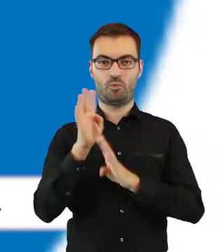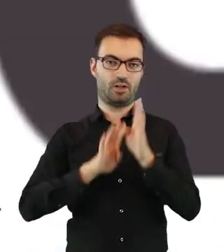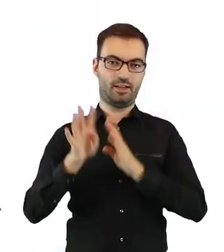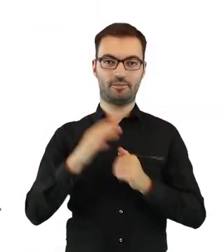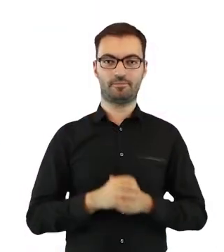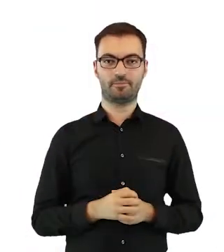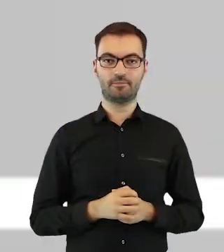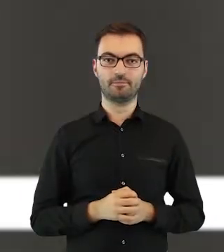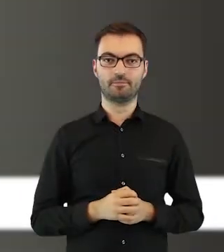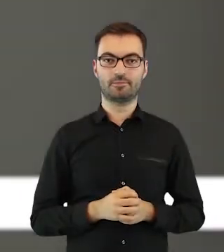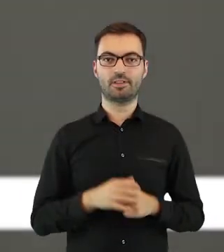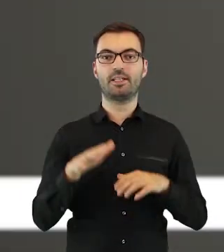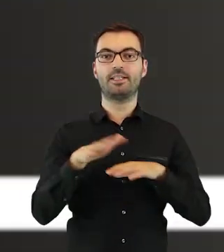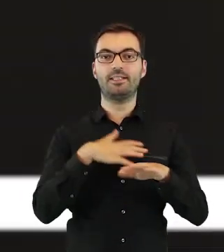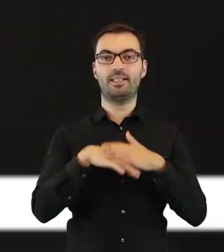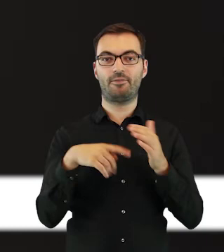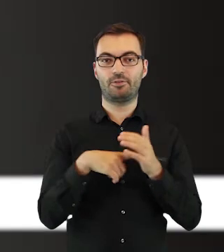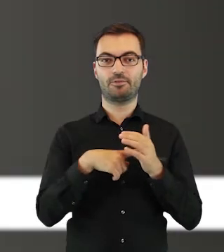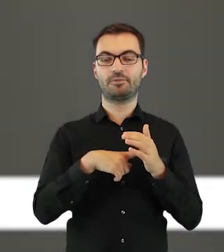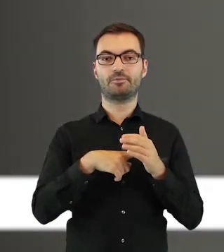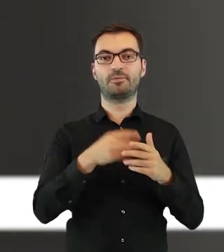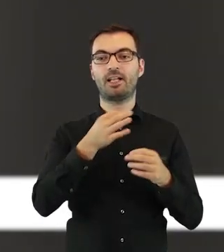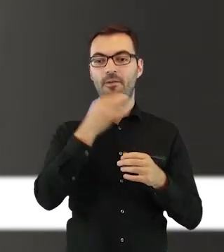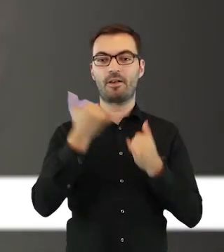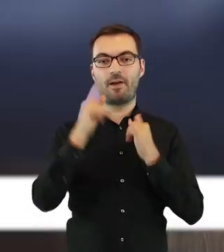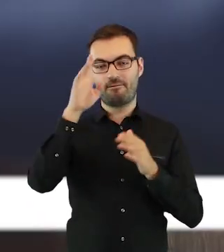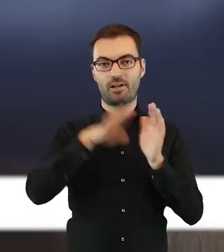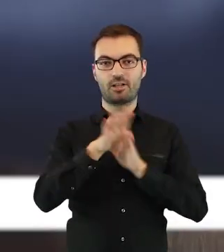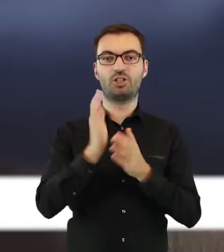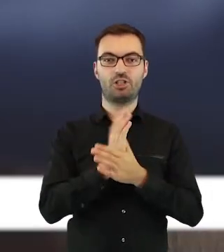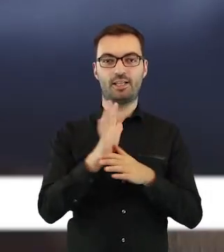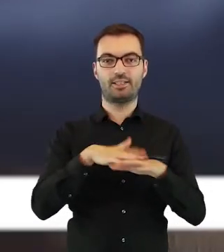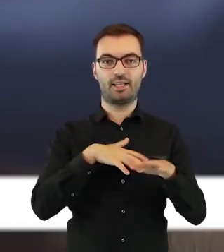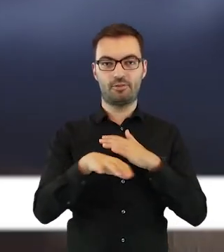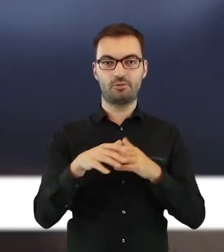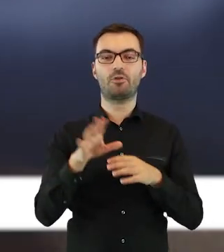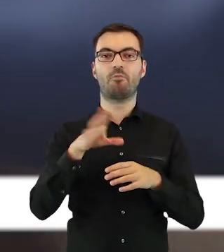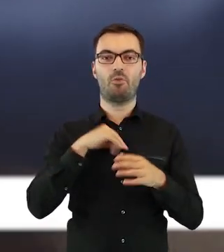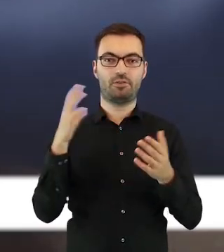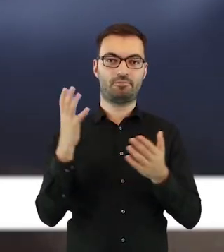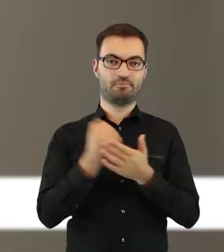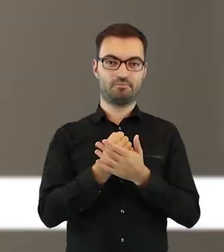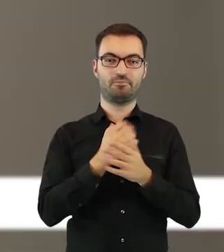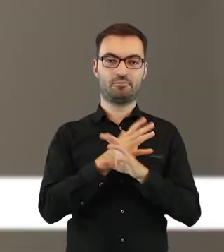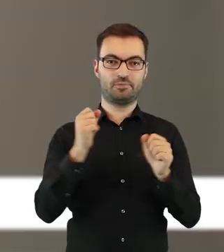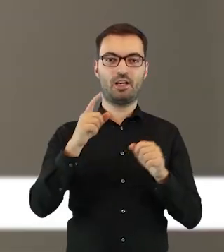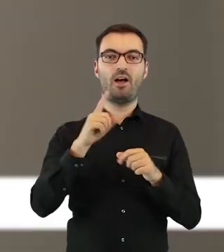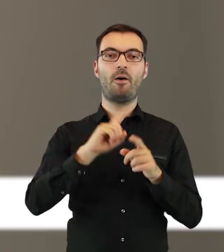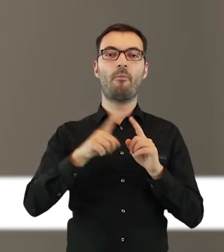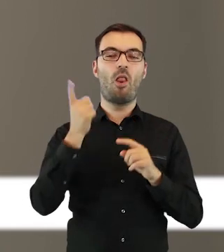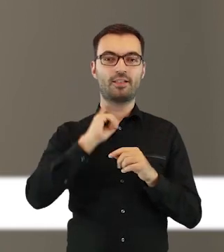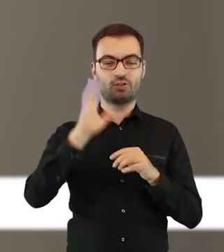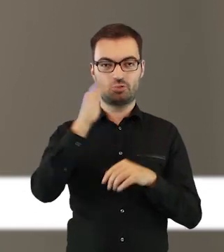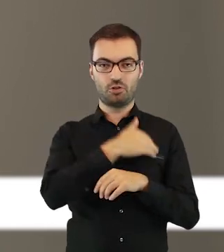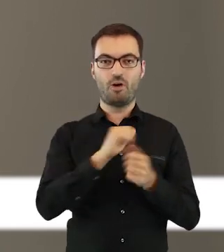domu klienta. W zawodzie kosmetyczki preferowane jest wykształcenie średnie zawodowe, które można uzyskać w szkole